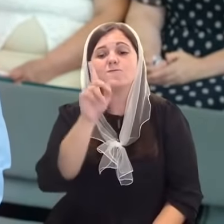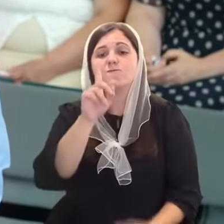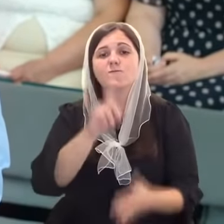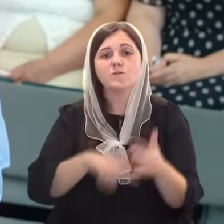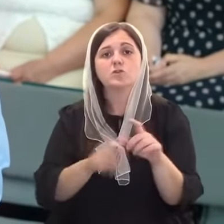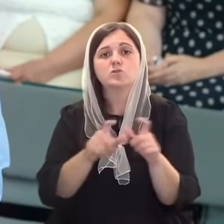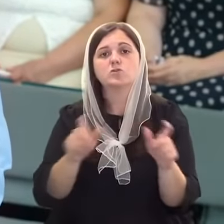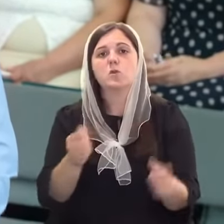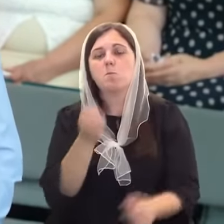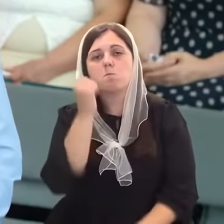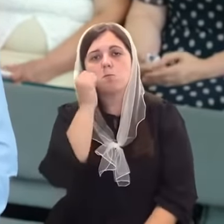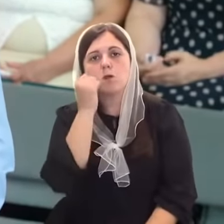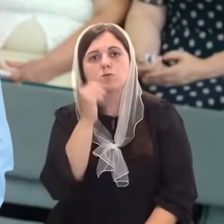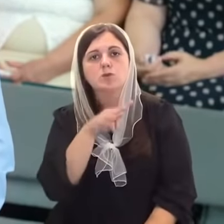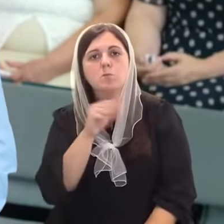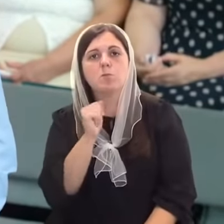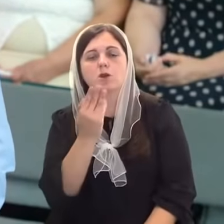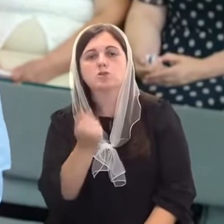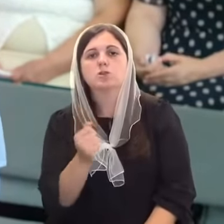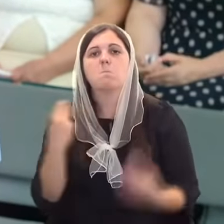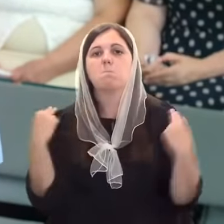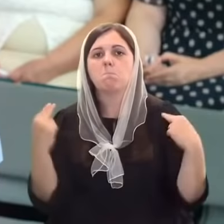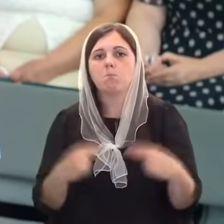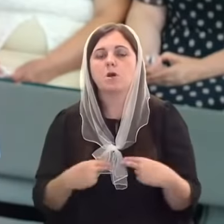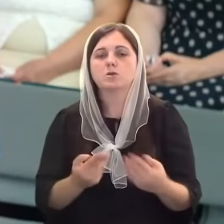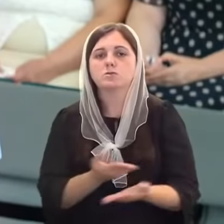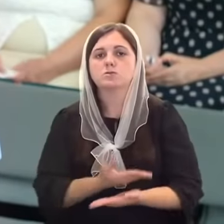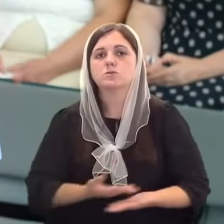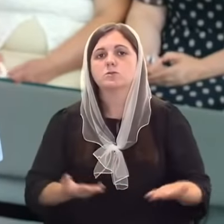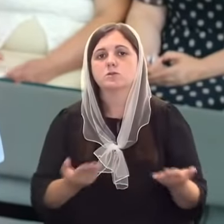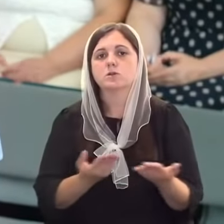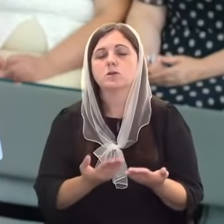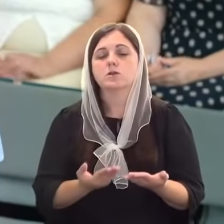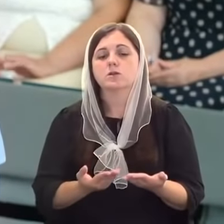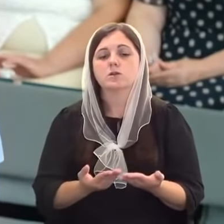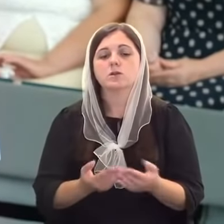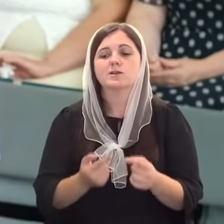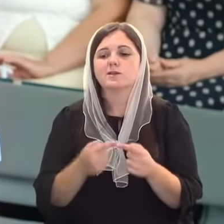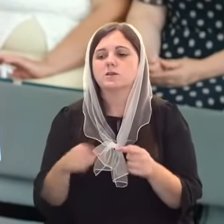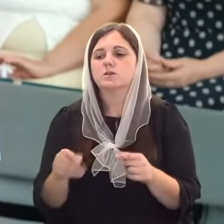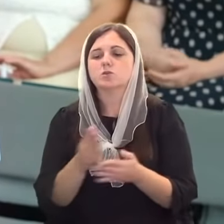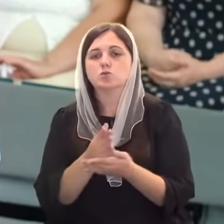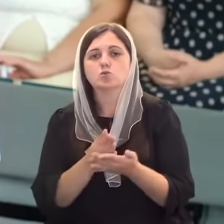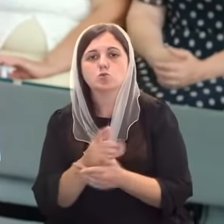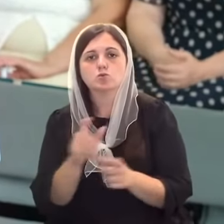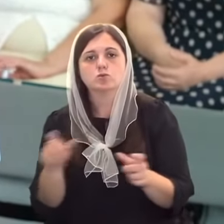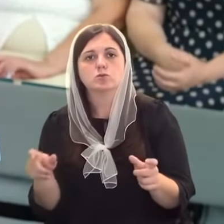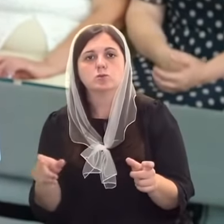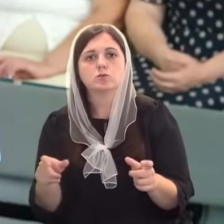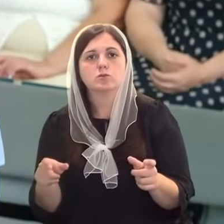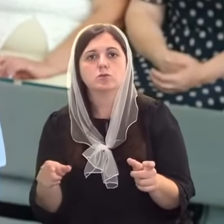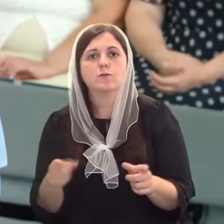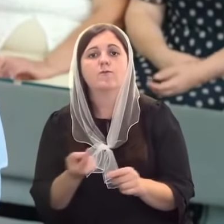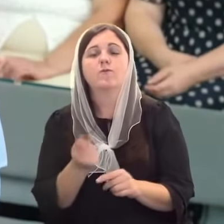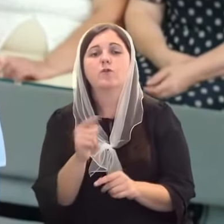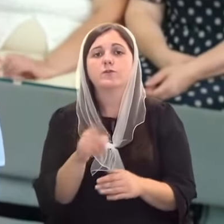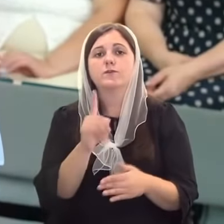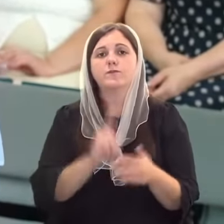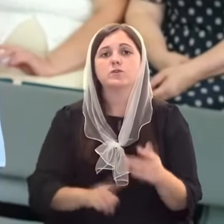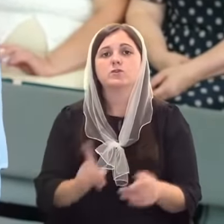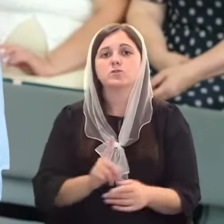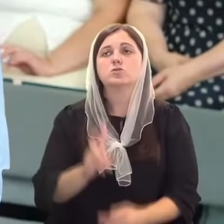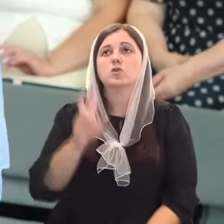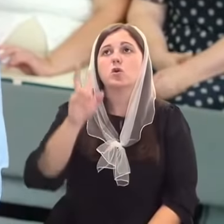бабушка Маша, пастор Владимир, который очень много меня вложил, другие служители, они верили,